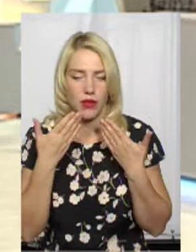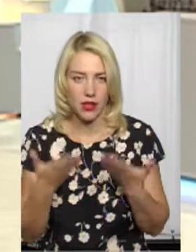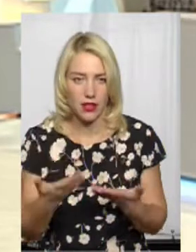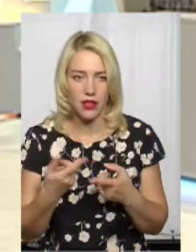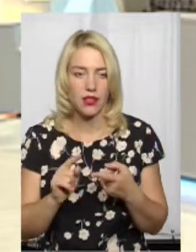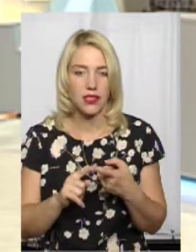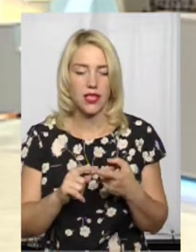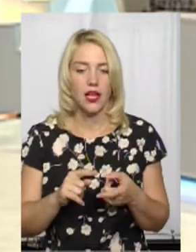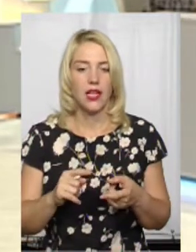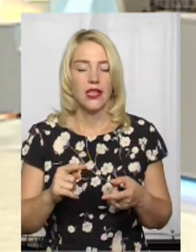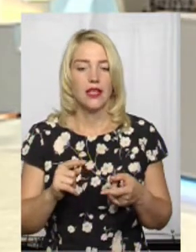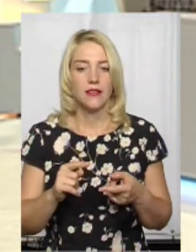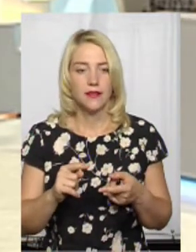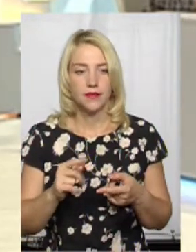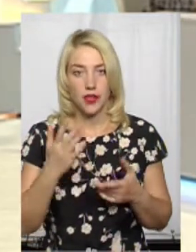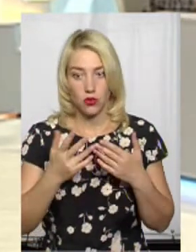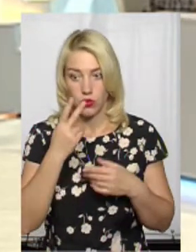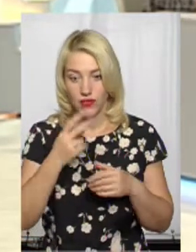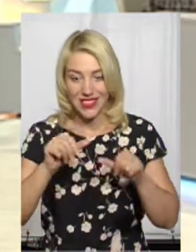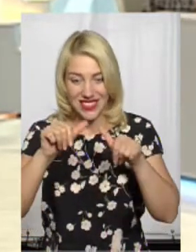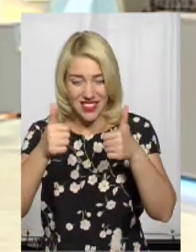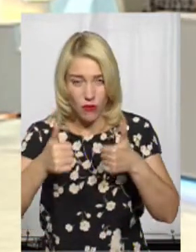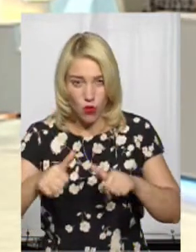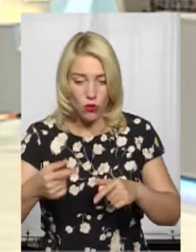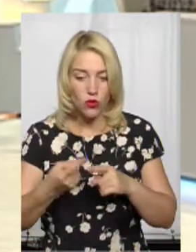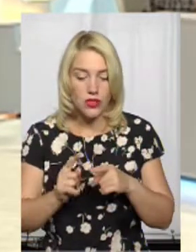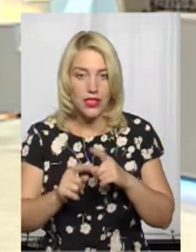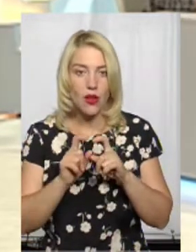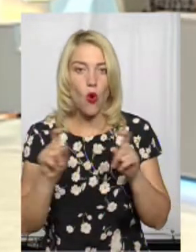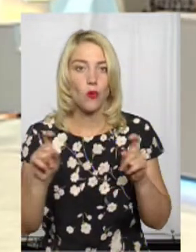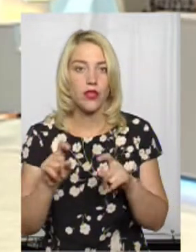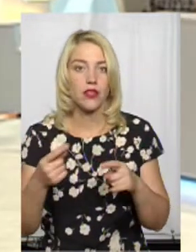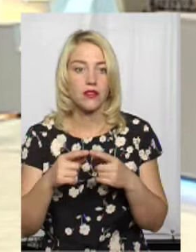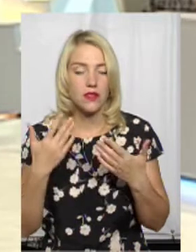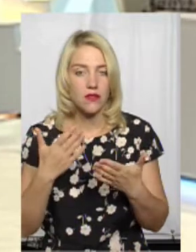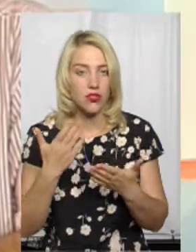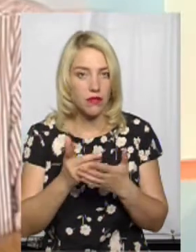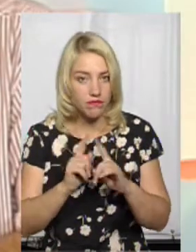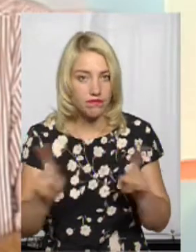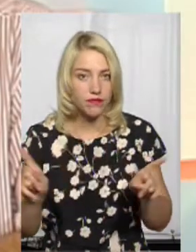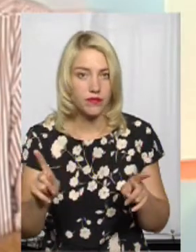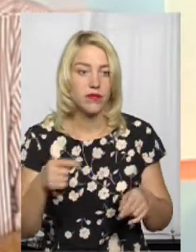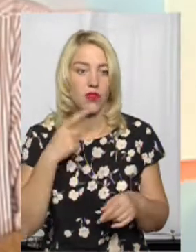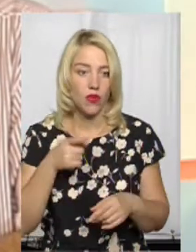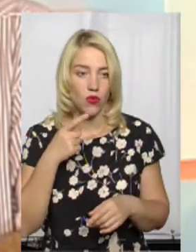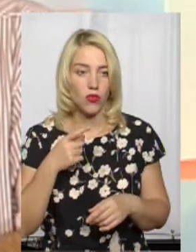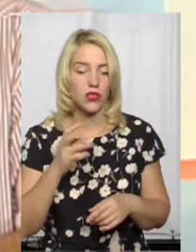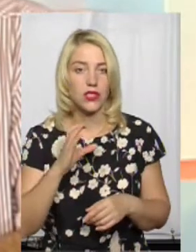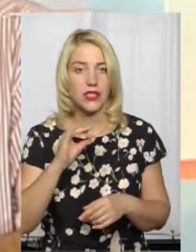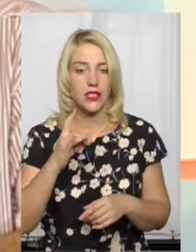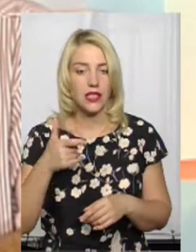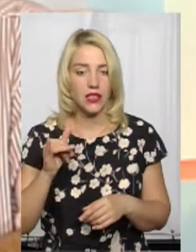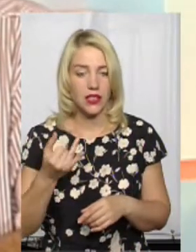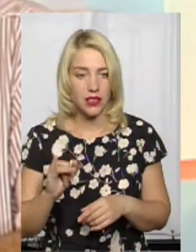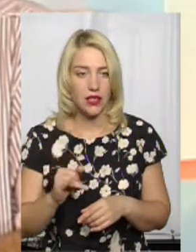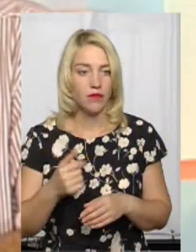взагалі подивитися на форму цих об'єктів, це вже інтрига. Як казав пан Сергій,